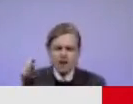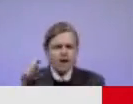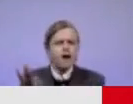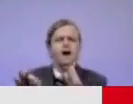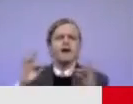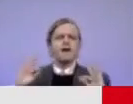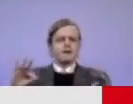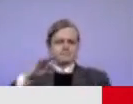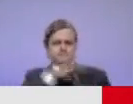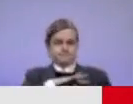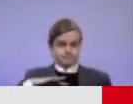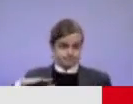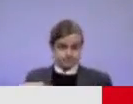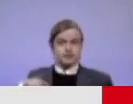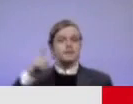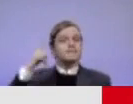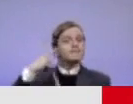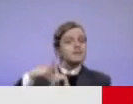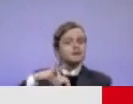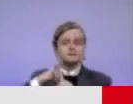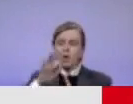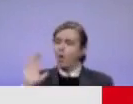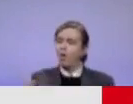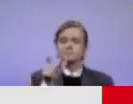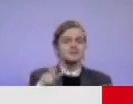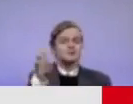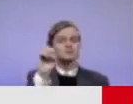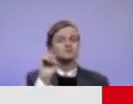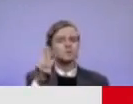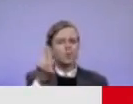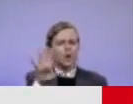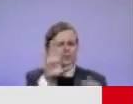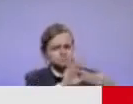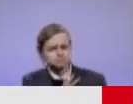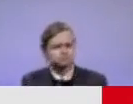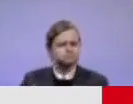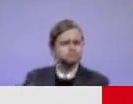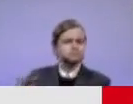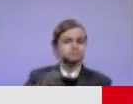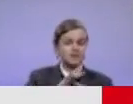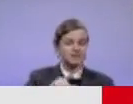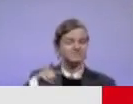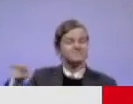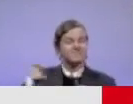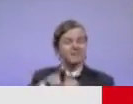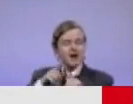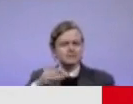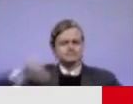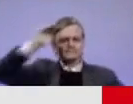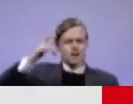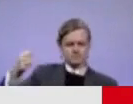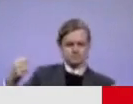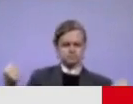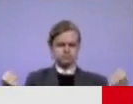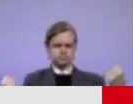și a avut capacitatea să ne țină la oaltă, uniți, puternici.